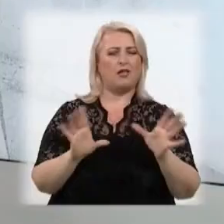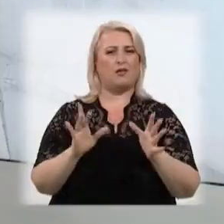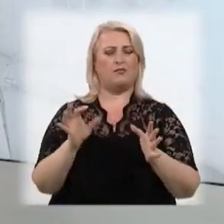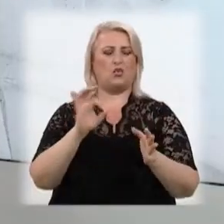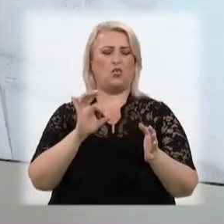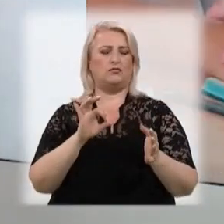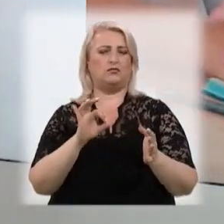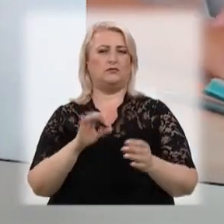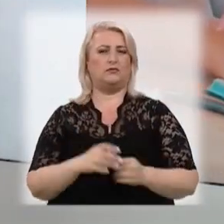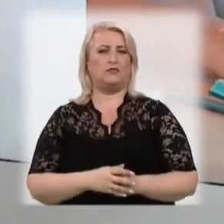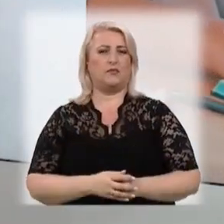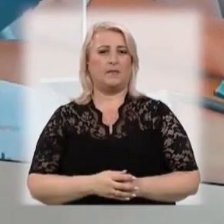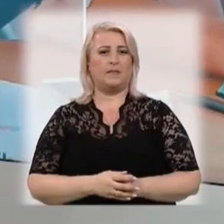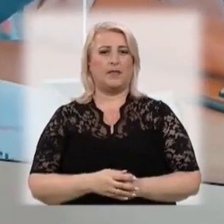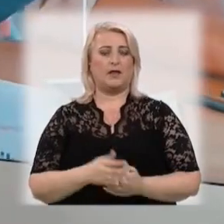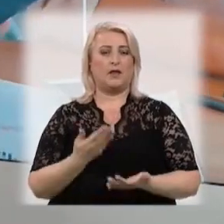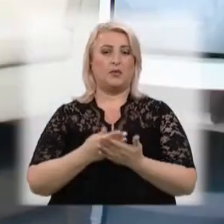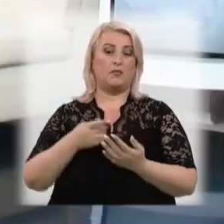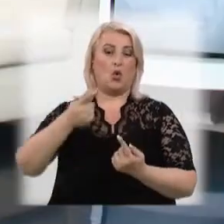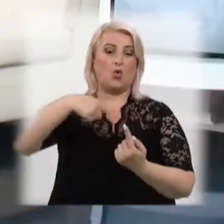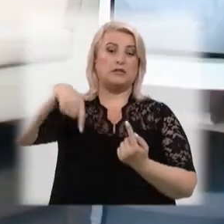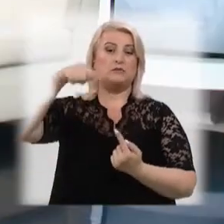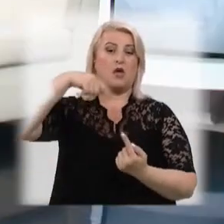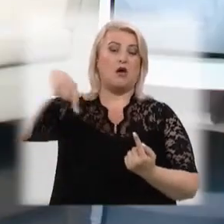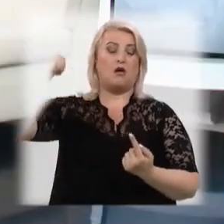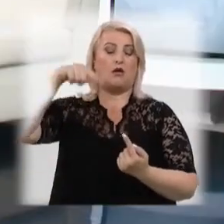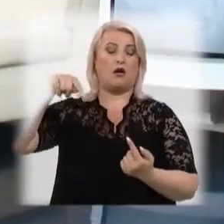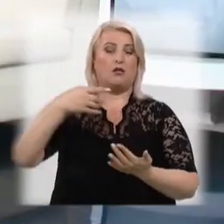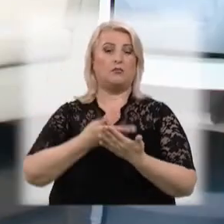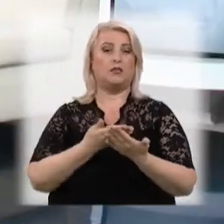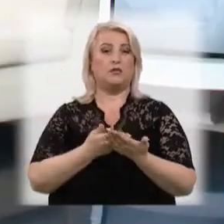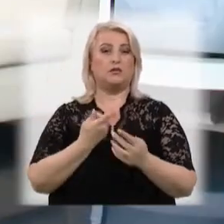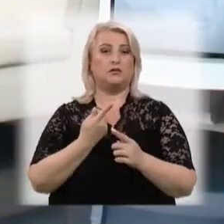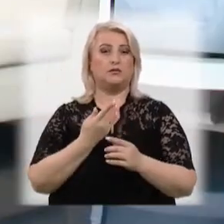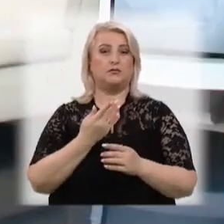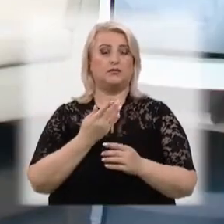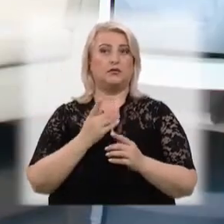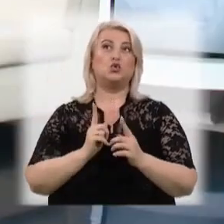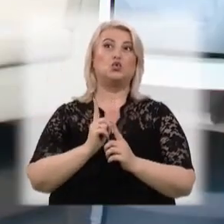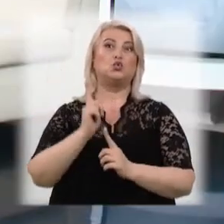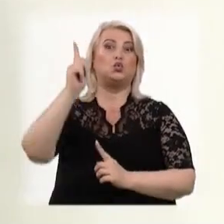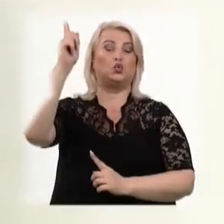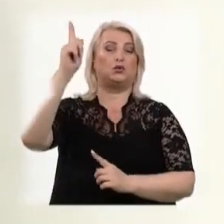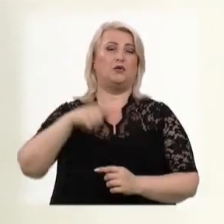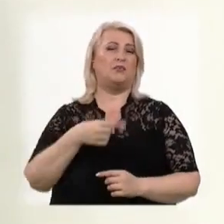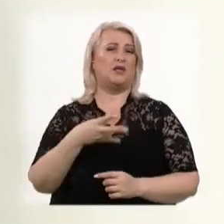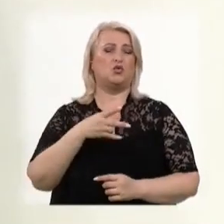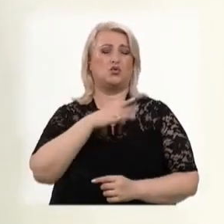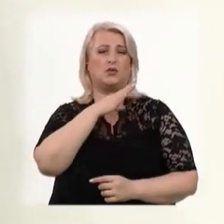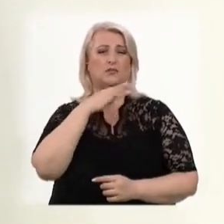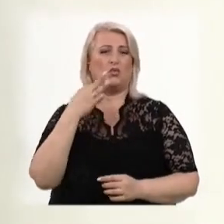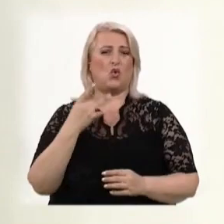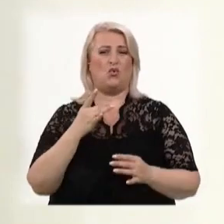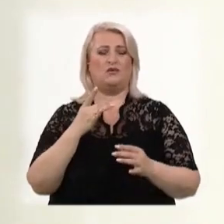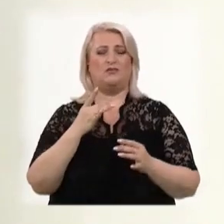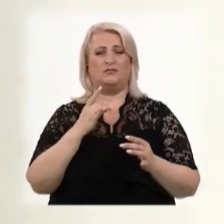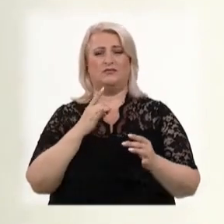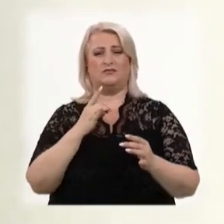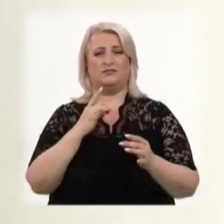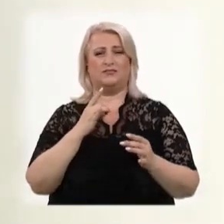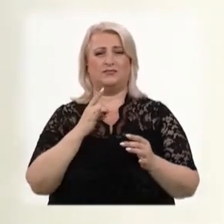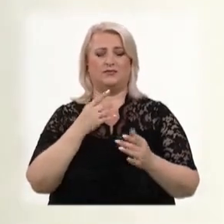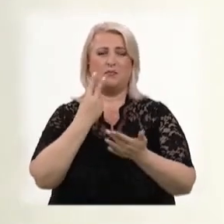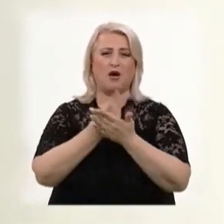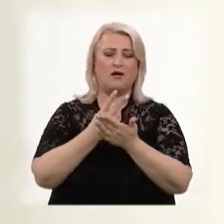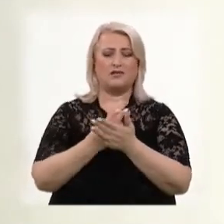spirală sunt și la nivelul respectiv caboson care normal de Bobi lor nu le trebuie să dea foarte multe detali zare backstage